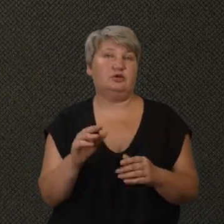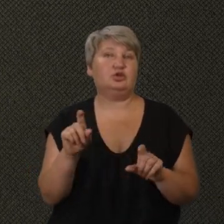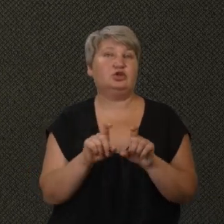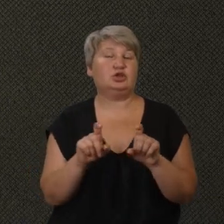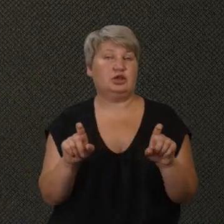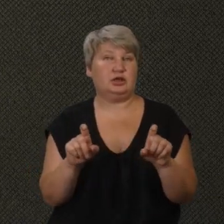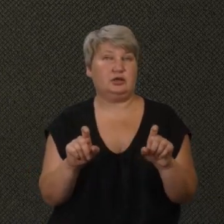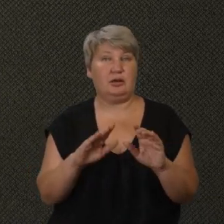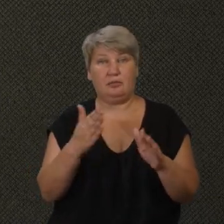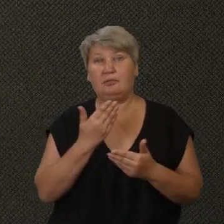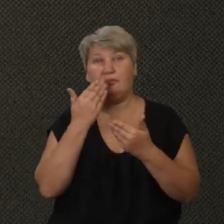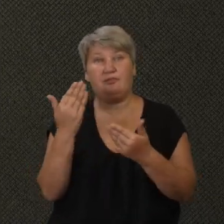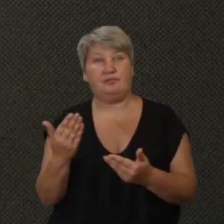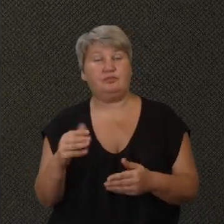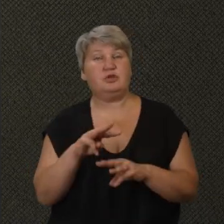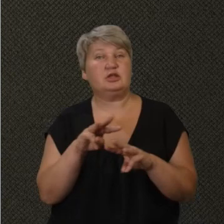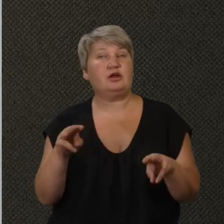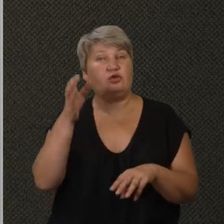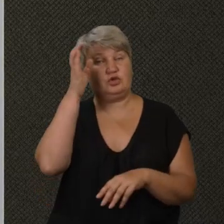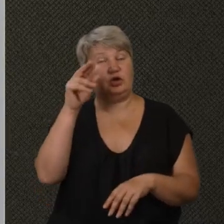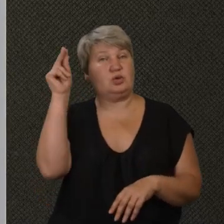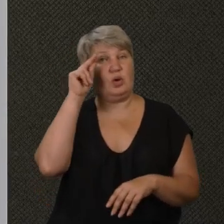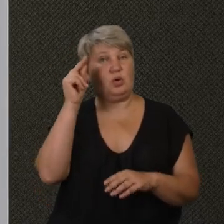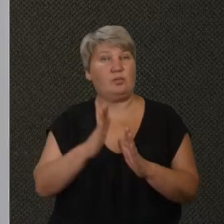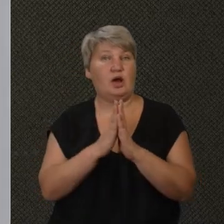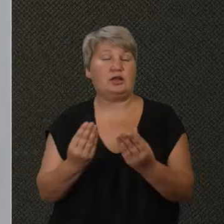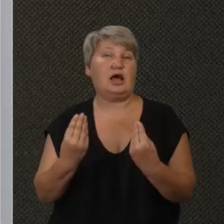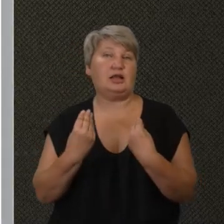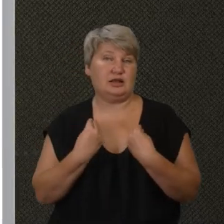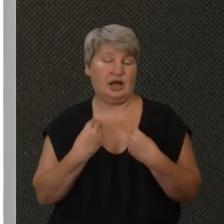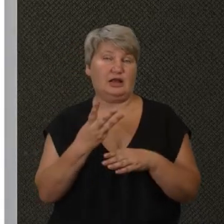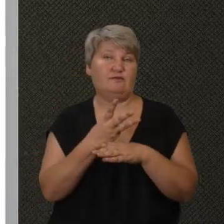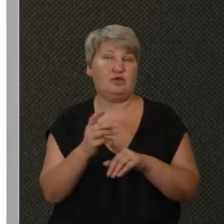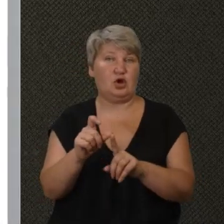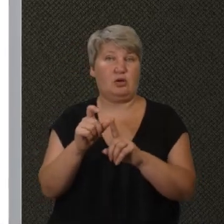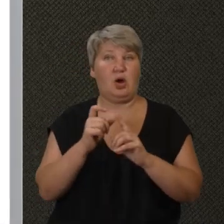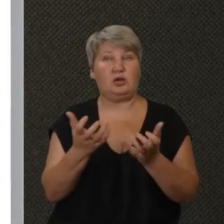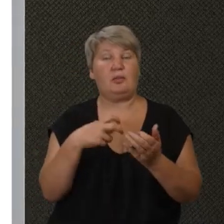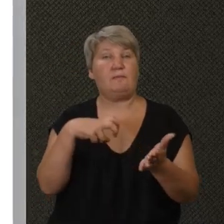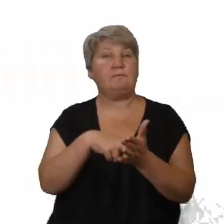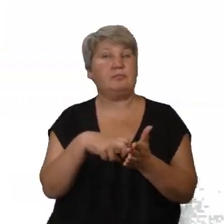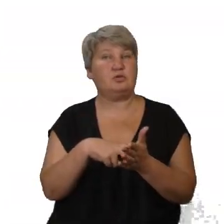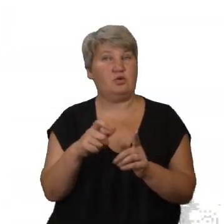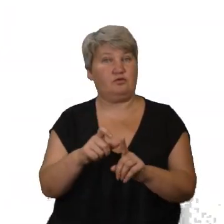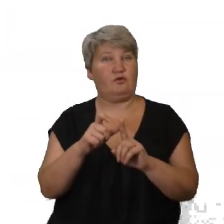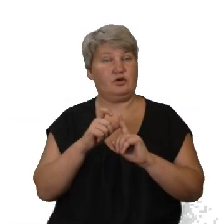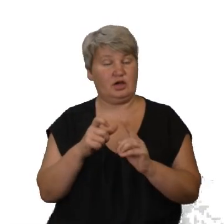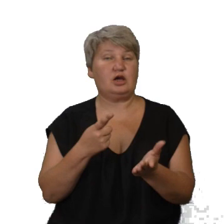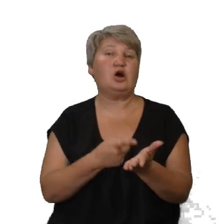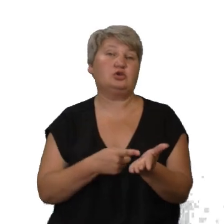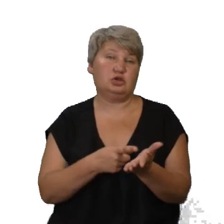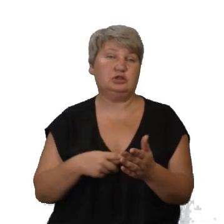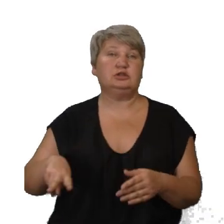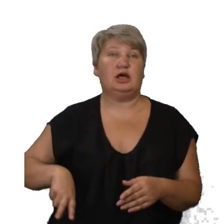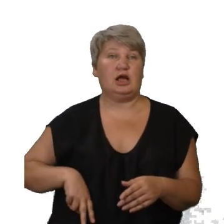пресслужби Міністерства освіти і науки з проханням надати відео-коментар втім отримали письмову відповідь в якій нам підтвердили що директор